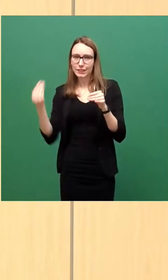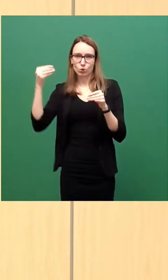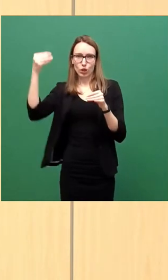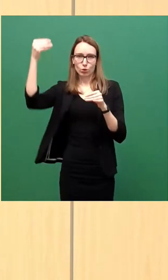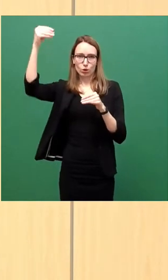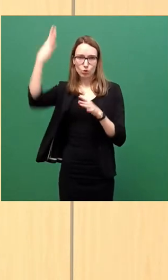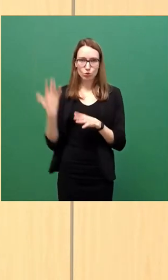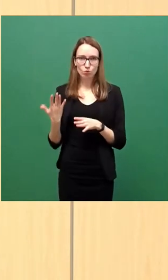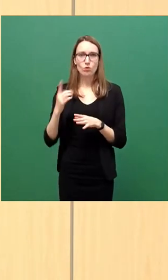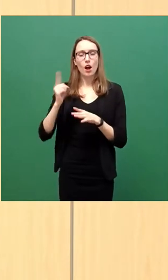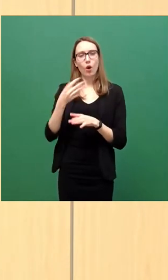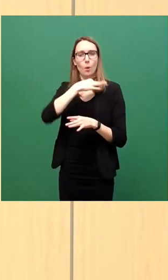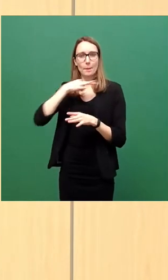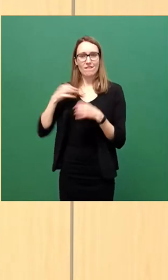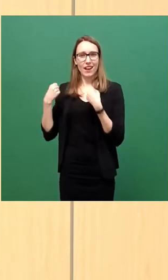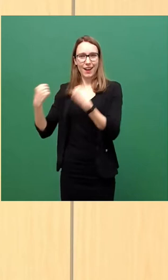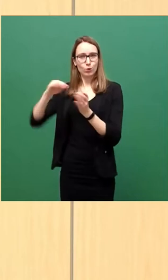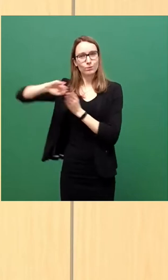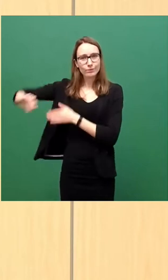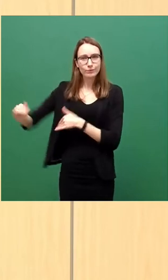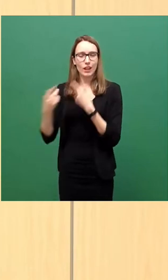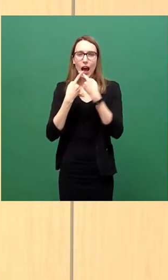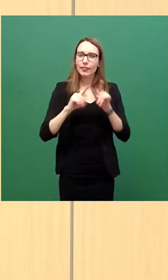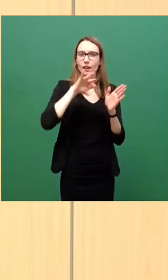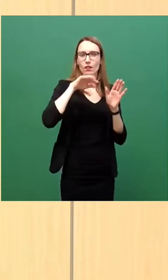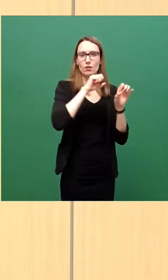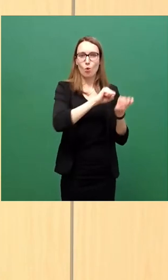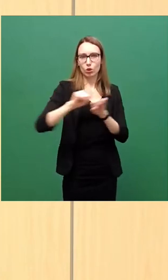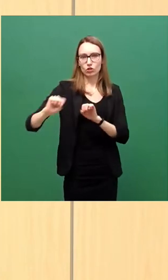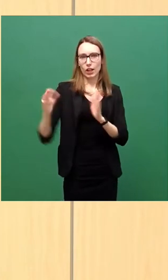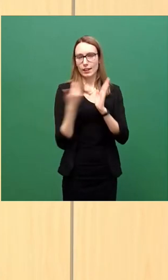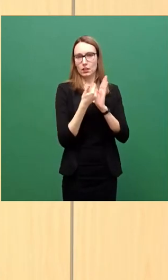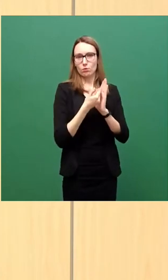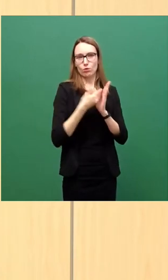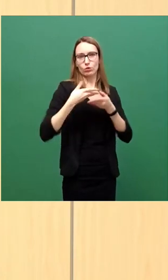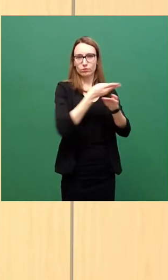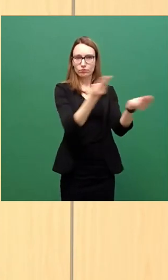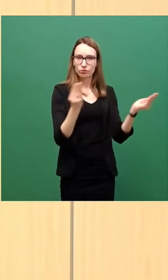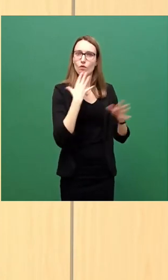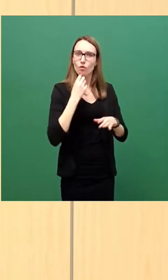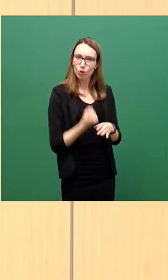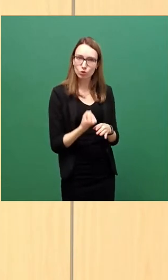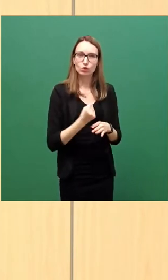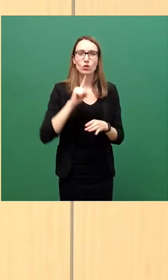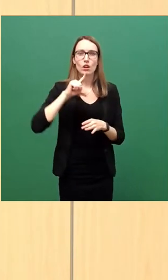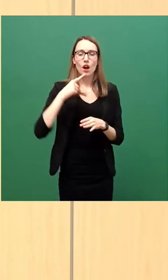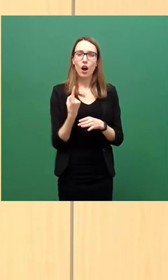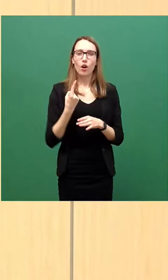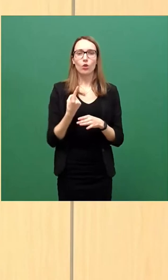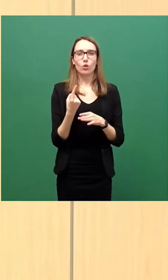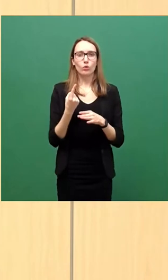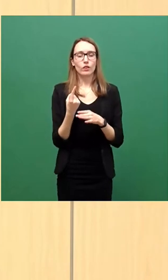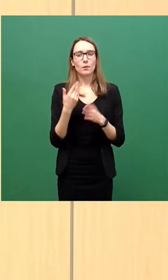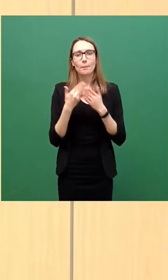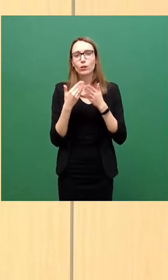zum privaten Automobil fördern und wir wollen bei einem positiven Ausgang dieses Versuchs eben auch das Potenzial heben, dass man